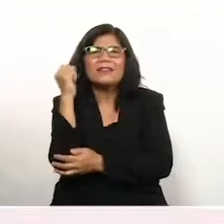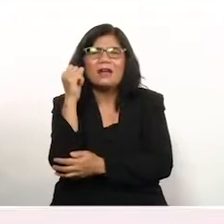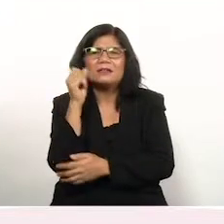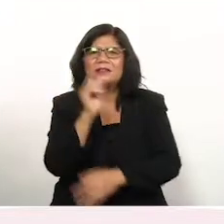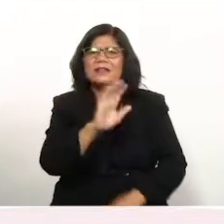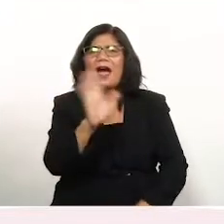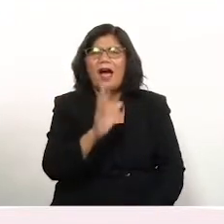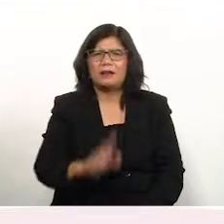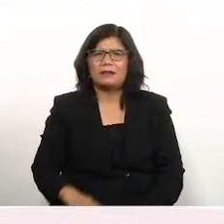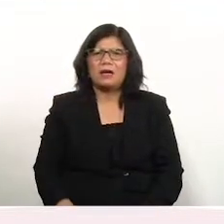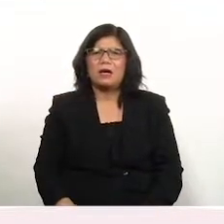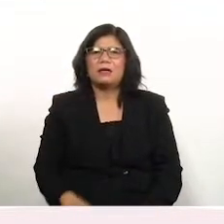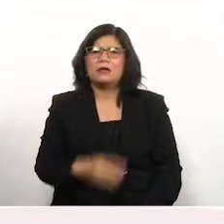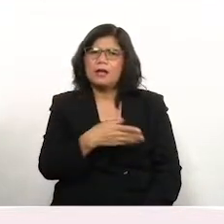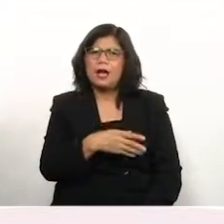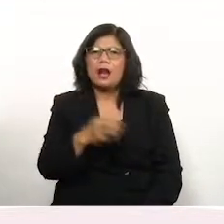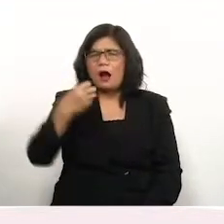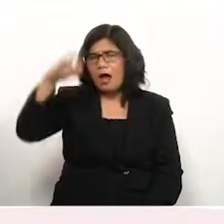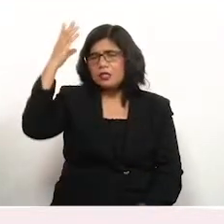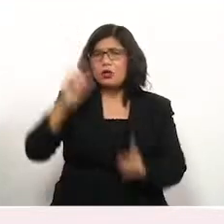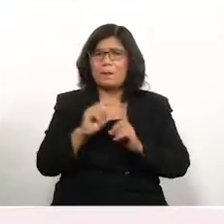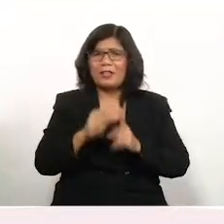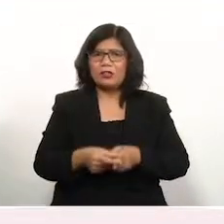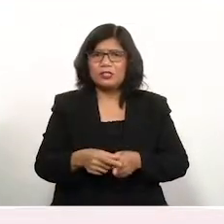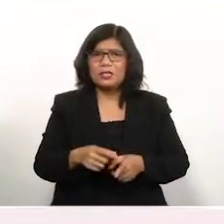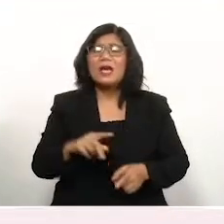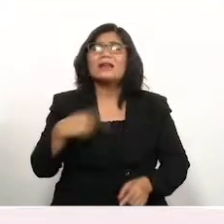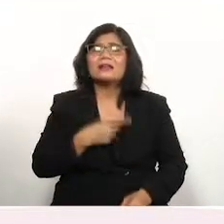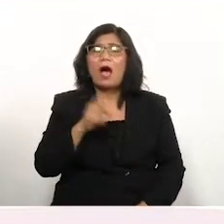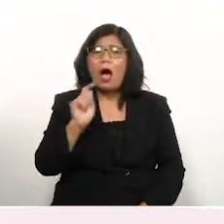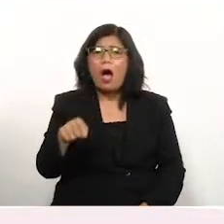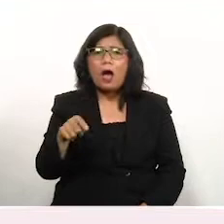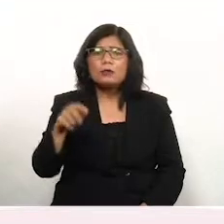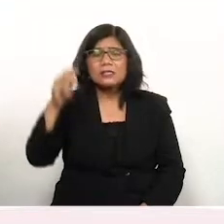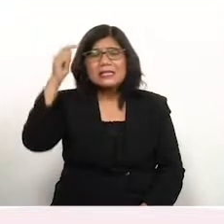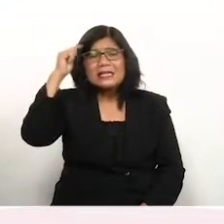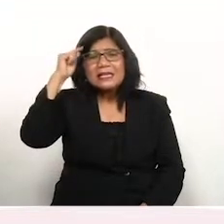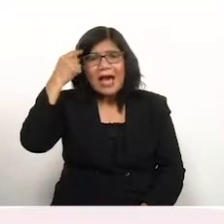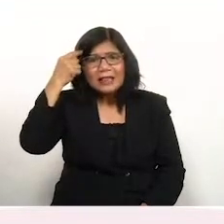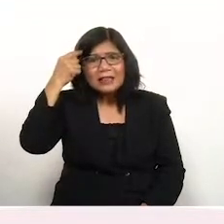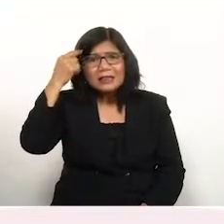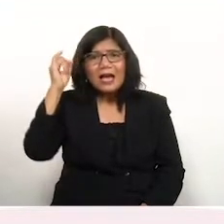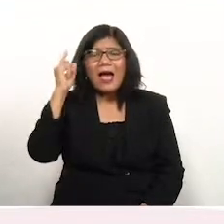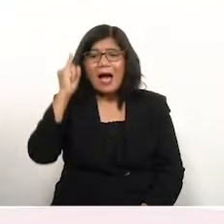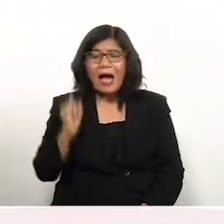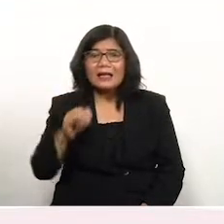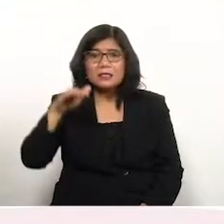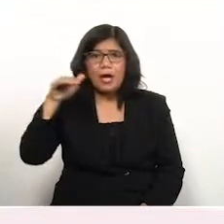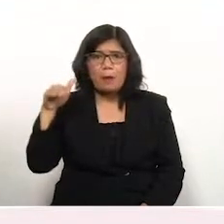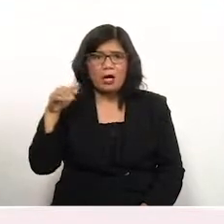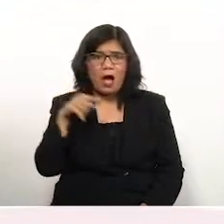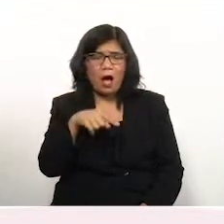oh my Rasul Petrus ini diingatkan akhir-akhir zaman akan ada banyak banyak orang yang berbuat kejahatan